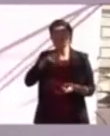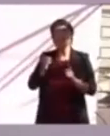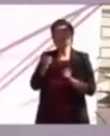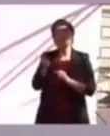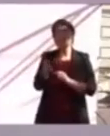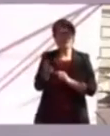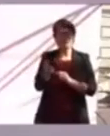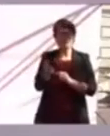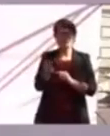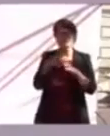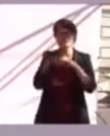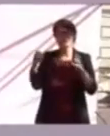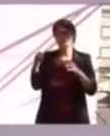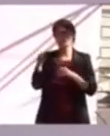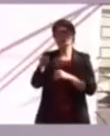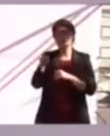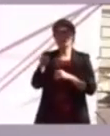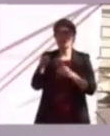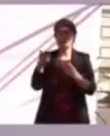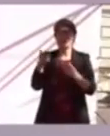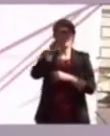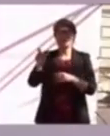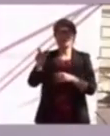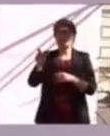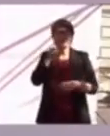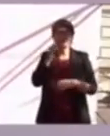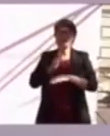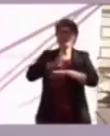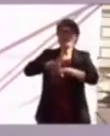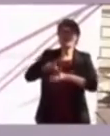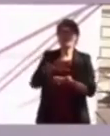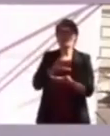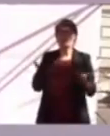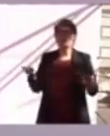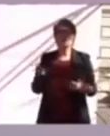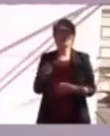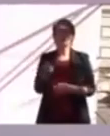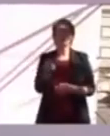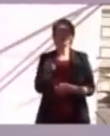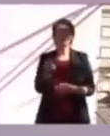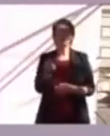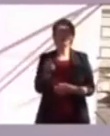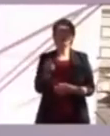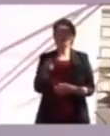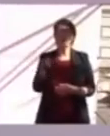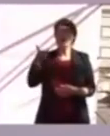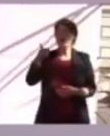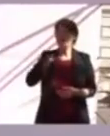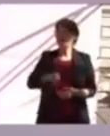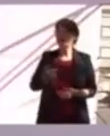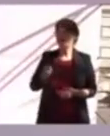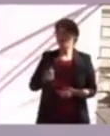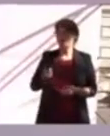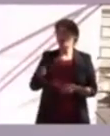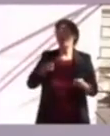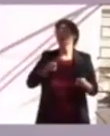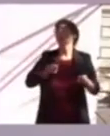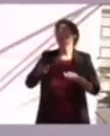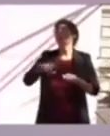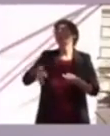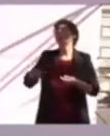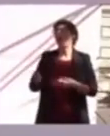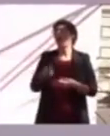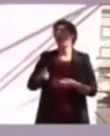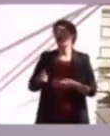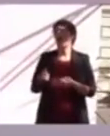un intervento pubblico nell'economia perché io la dico ancora di più non solo il mercato non risolve i problemi ma proprio capovolto